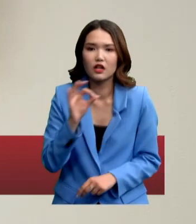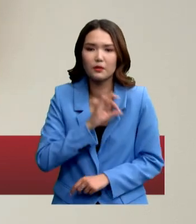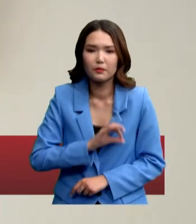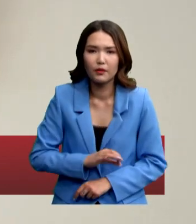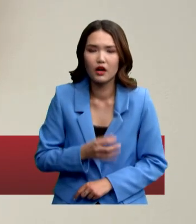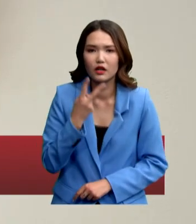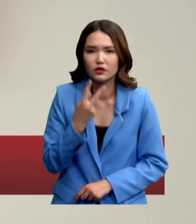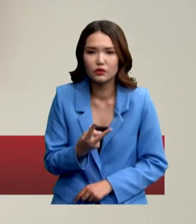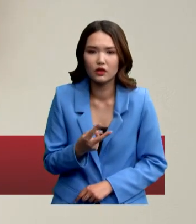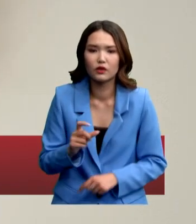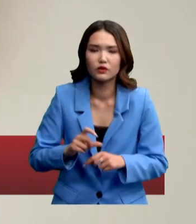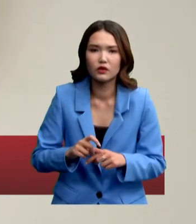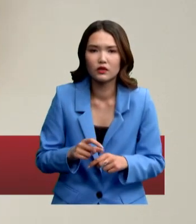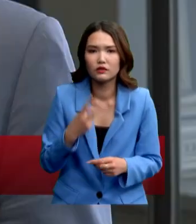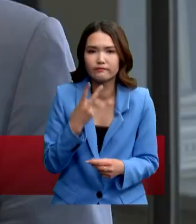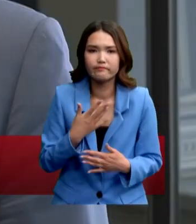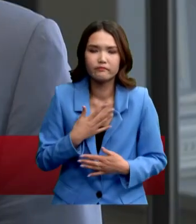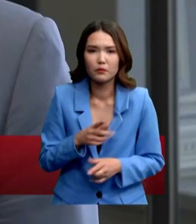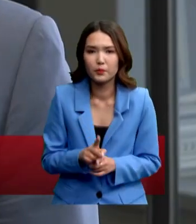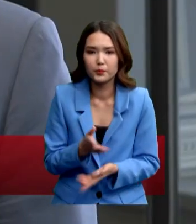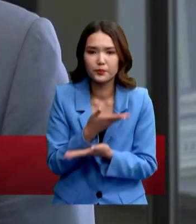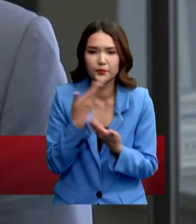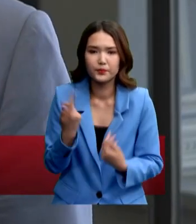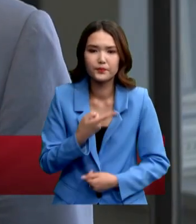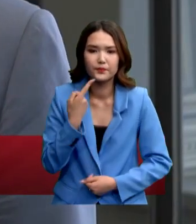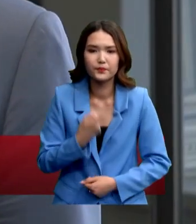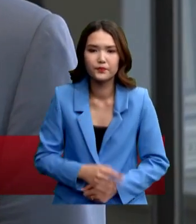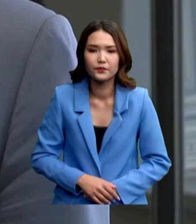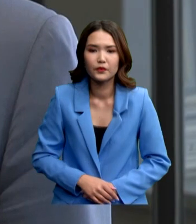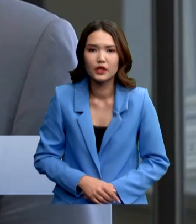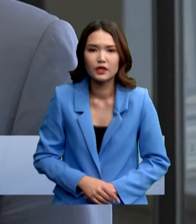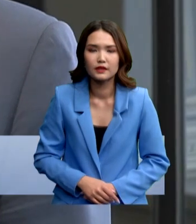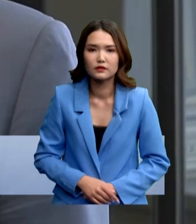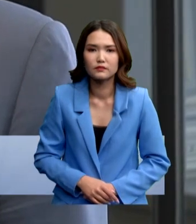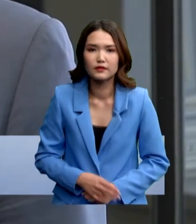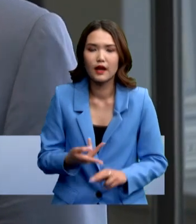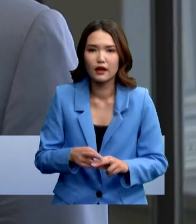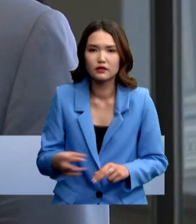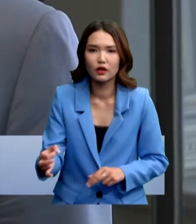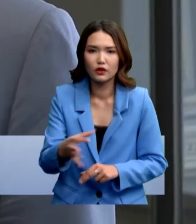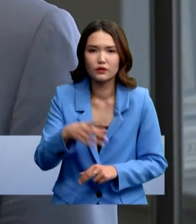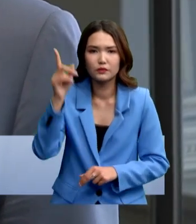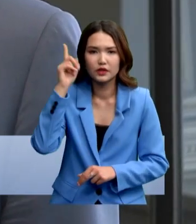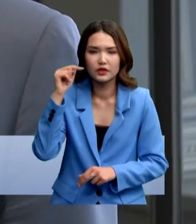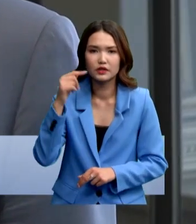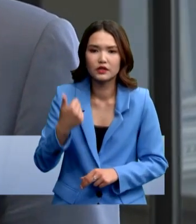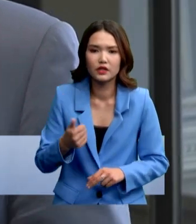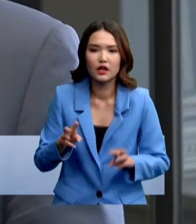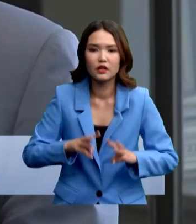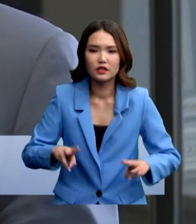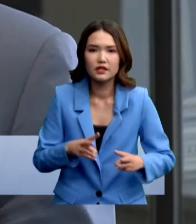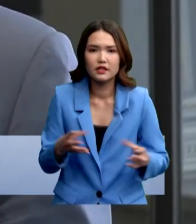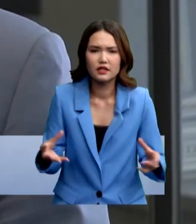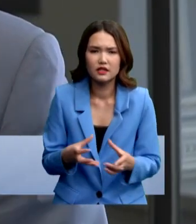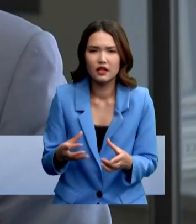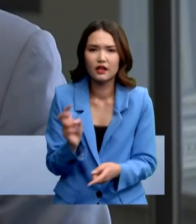хат, құрғақ сөз бен құтылатын көрінеді. Да, оны шешетін біз емес, оны бәрін шешетін СК фармация,